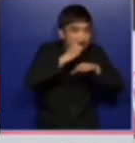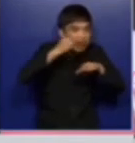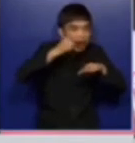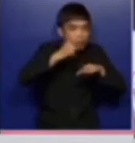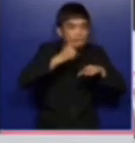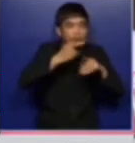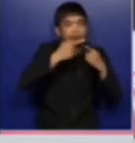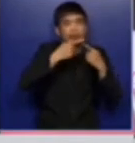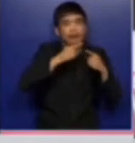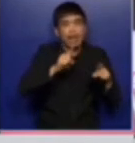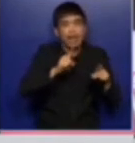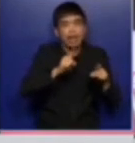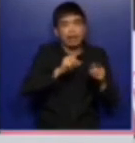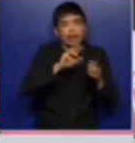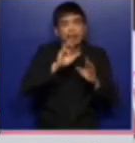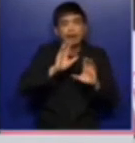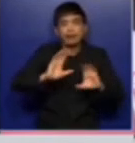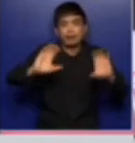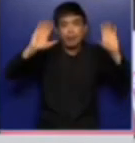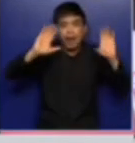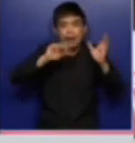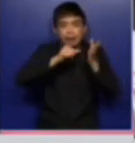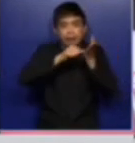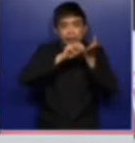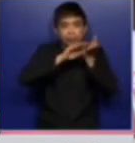าลปรับลดงบลงไปถึง